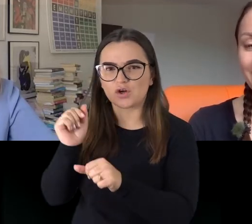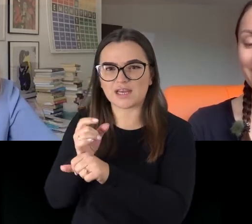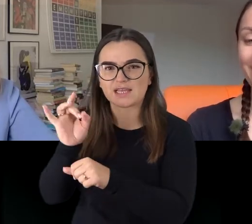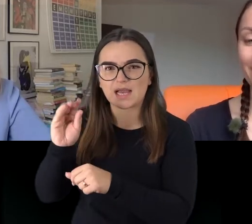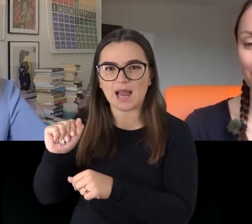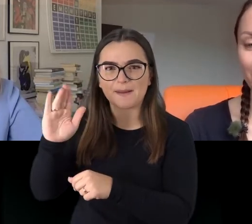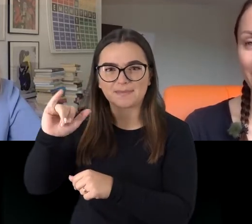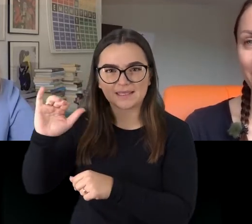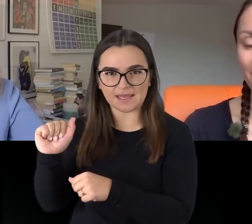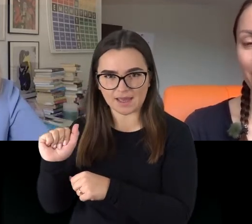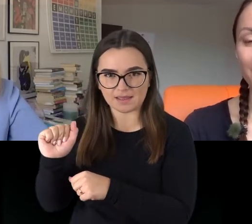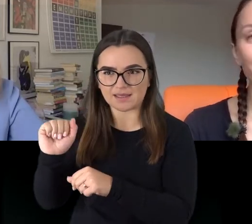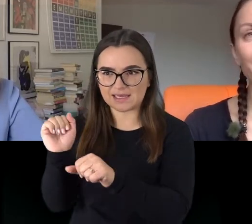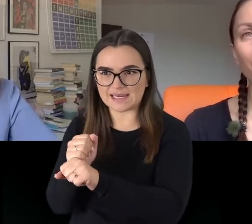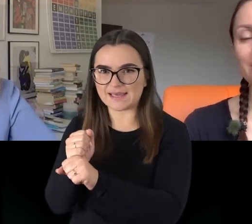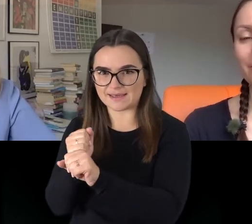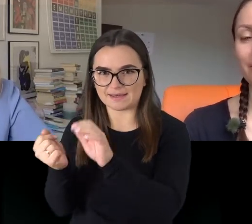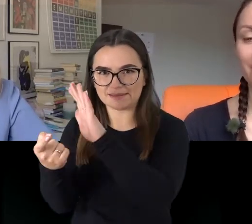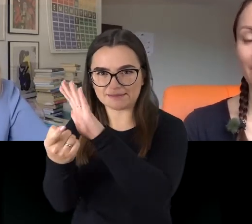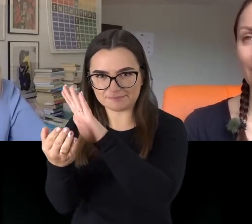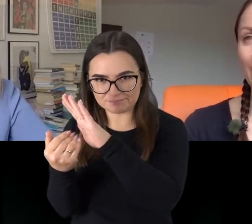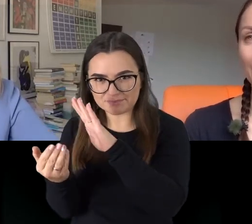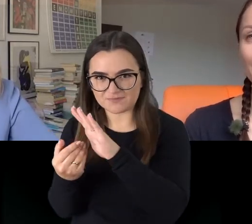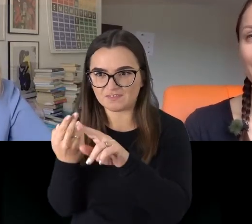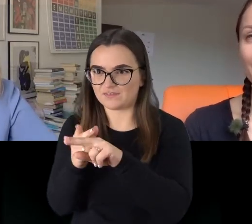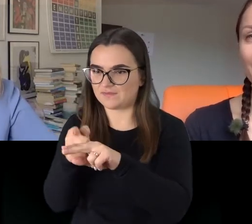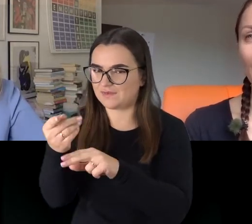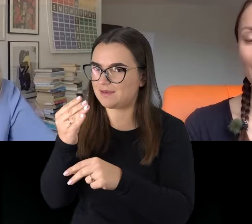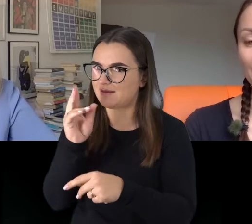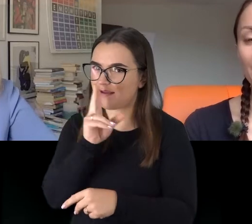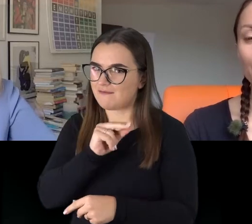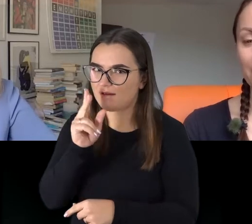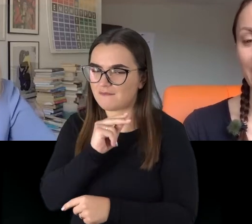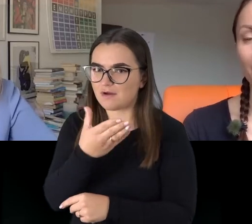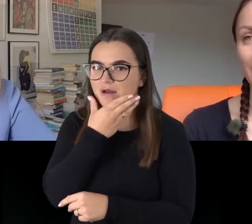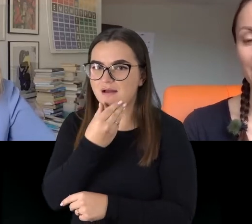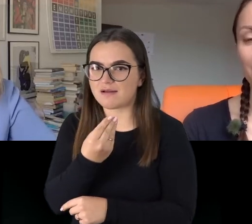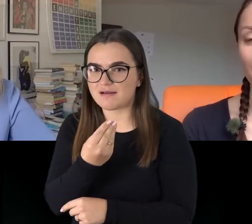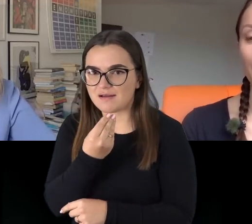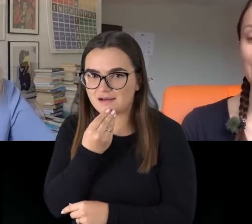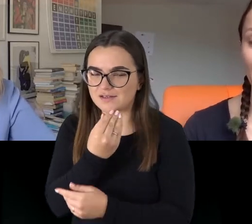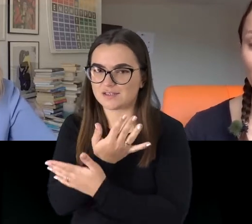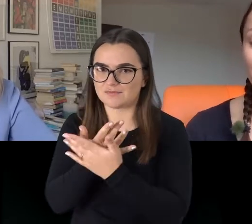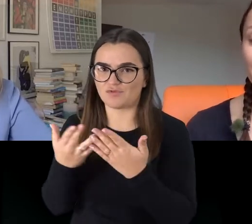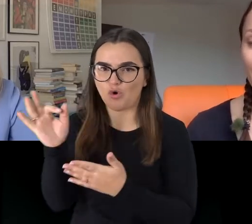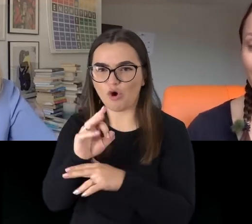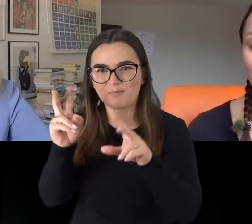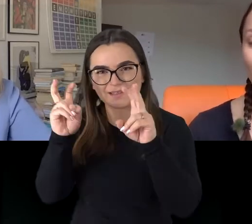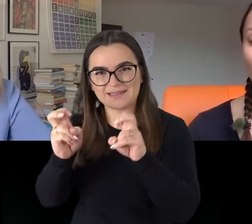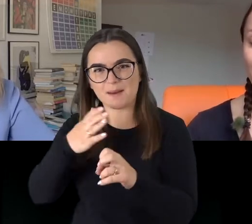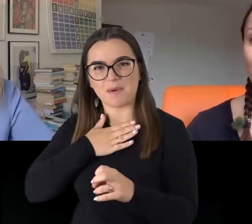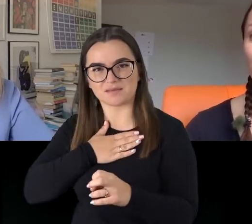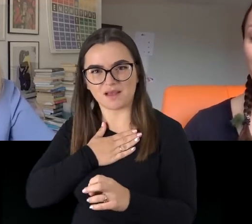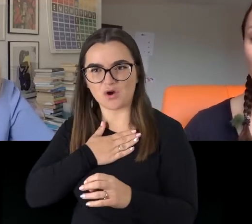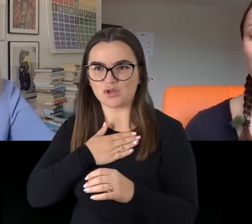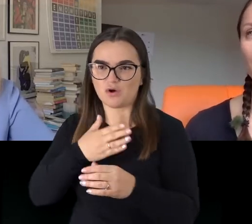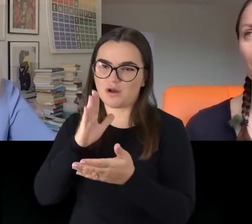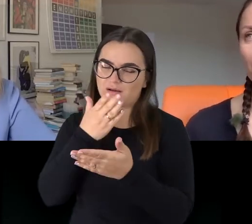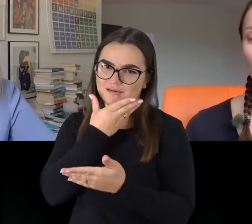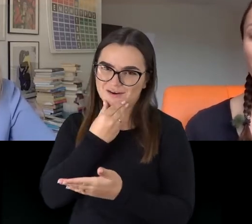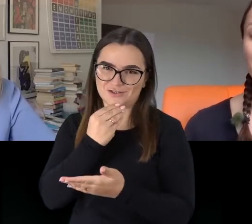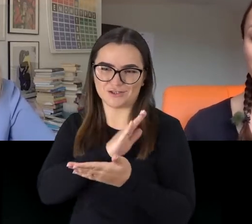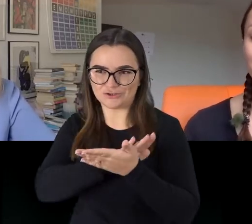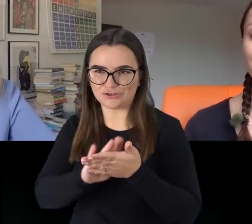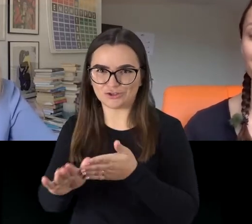Gabiją Vitkevičiūtę, todėl kad jinai nuostabiai gražiai kalba apie tai, kaip jūs sakot, ką mes norim paslėpti, po kilimu